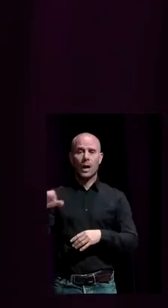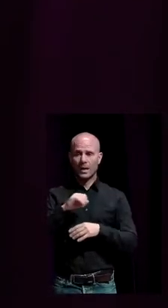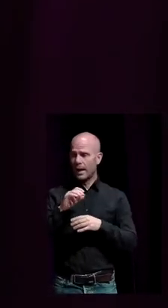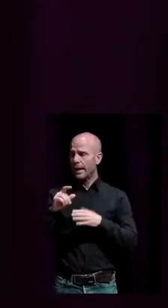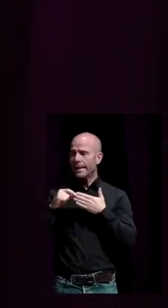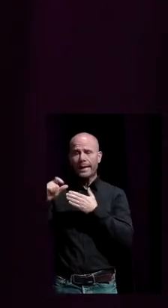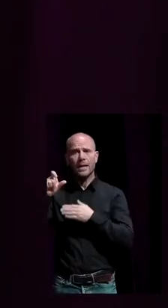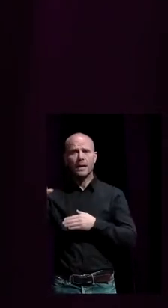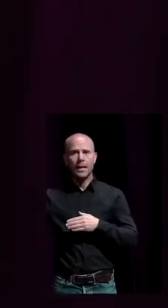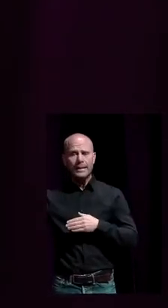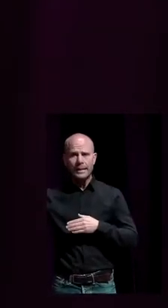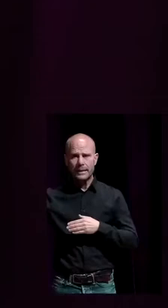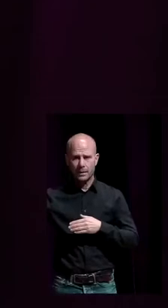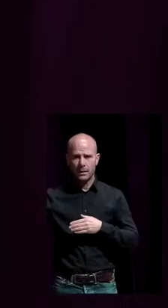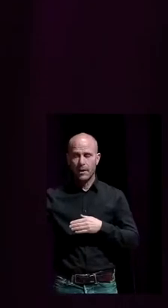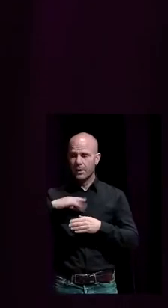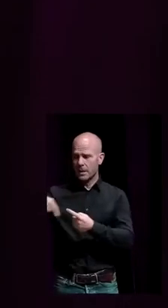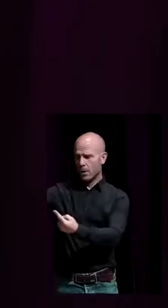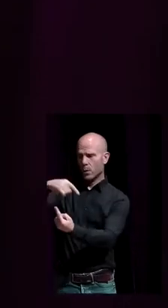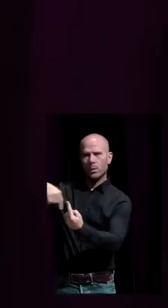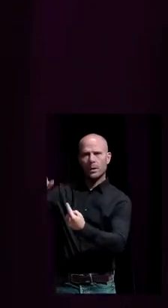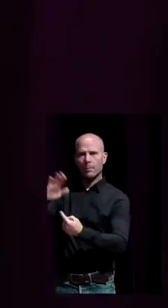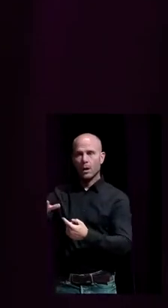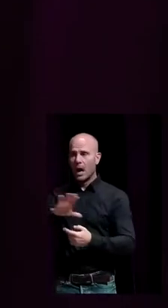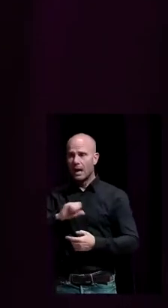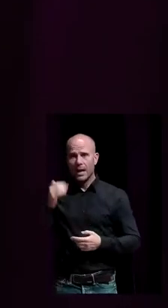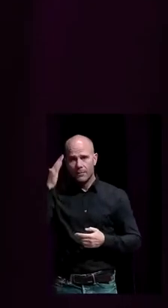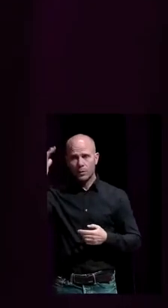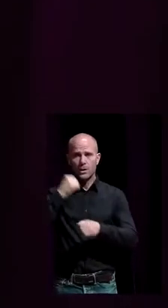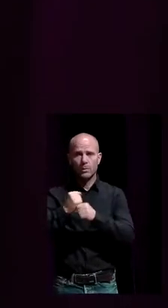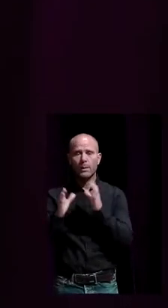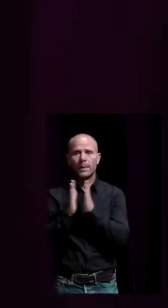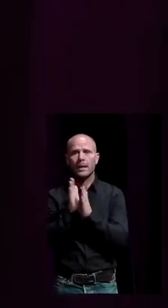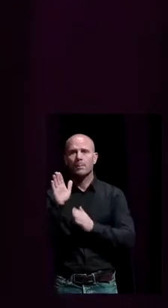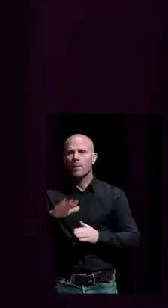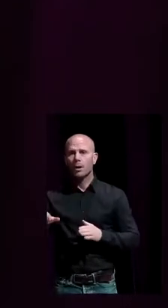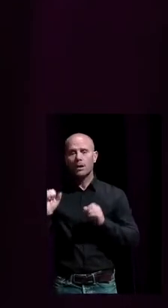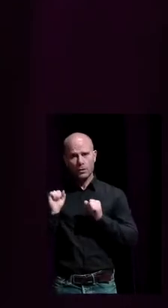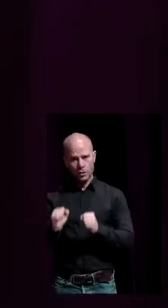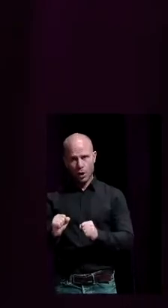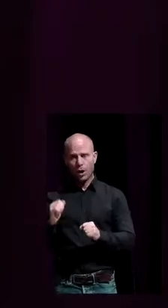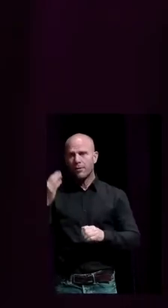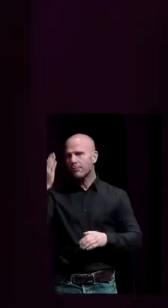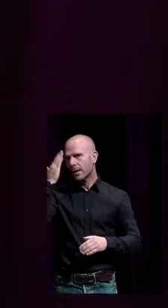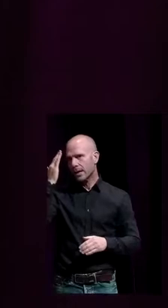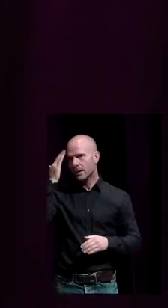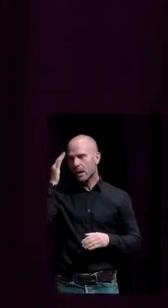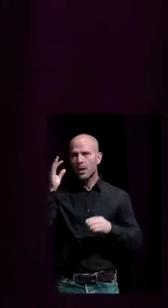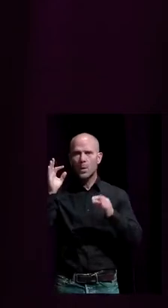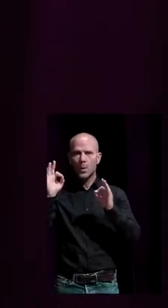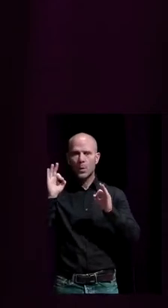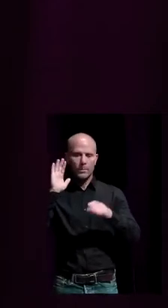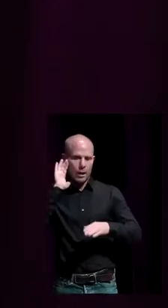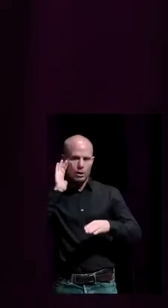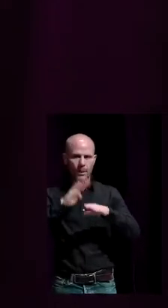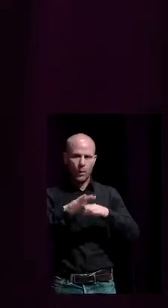ledare som finns runt barn, ja alla vuxna som jobbar med barn, ska faktiskt kunna veta hur man